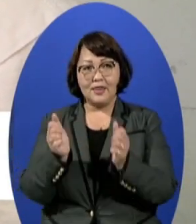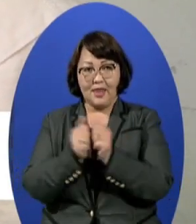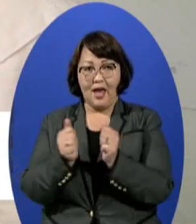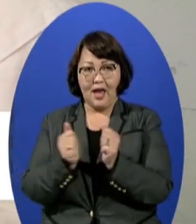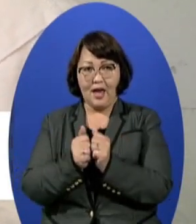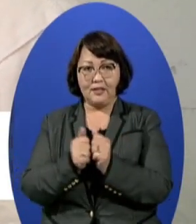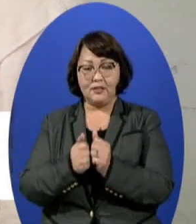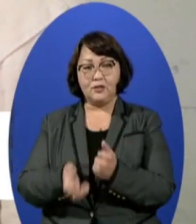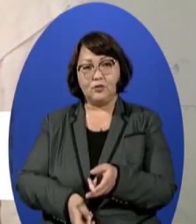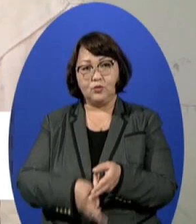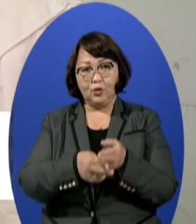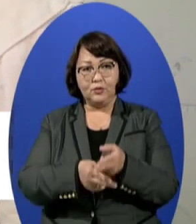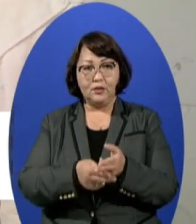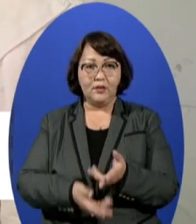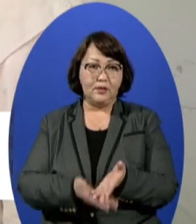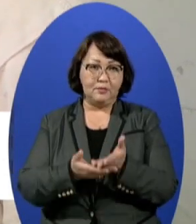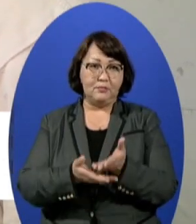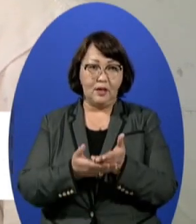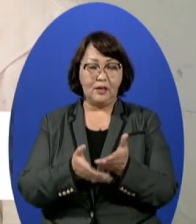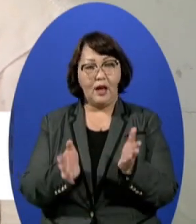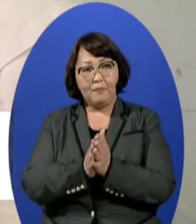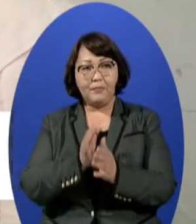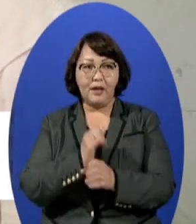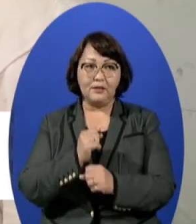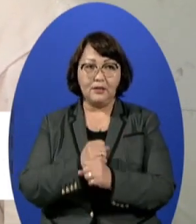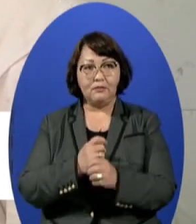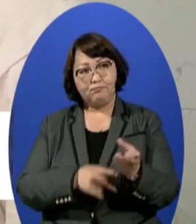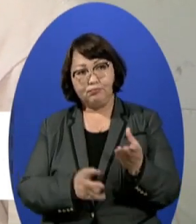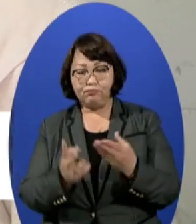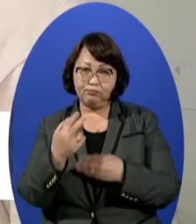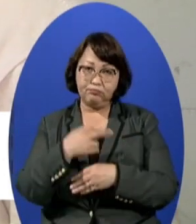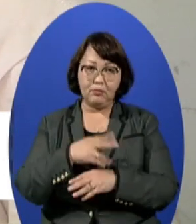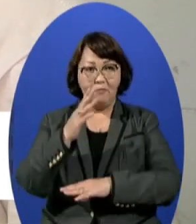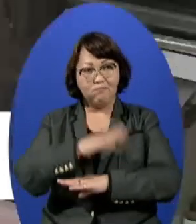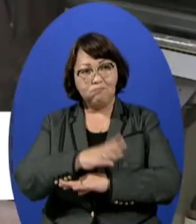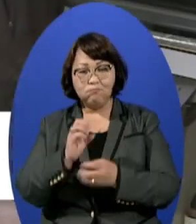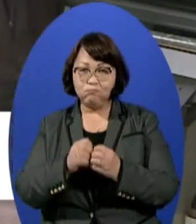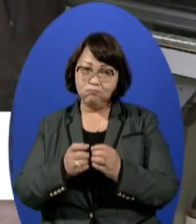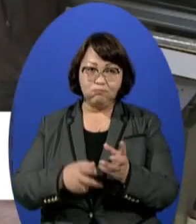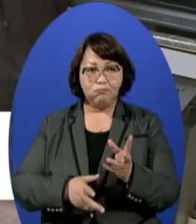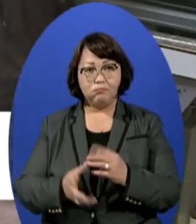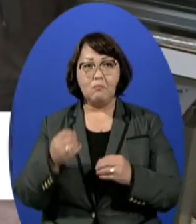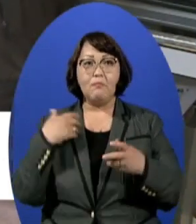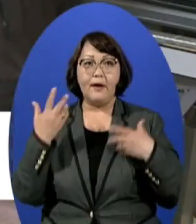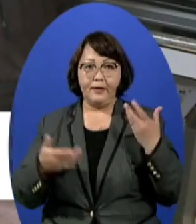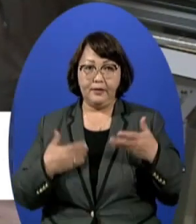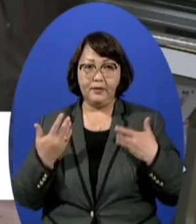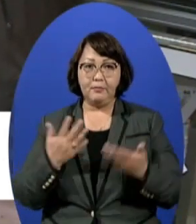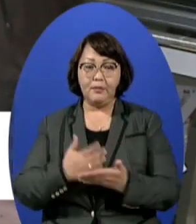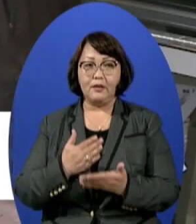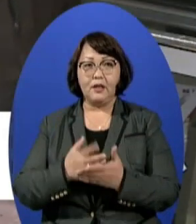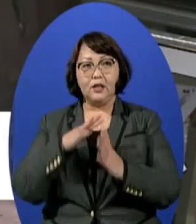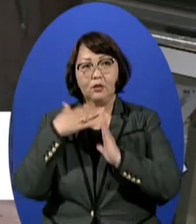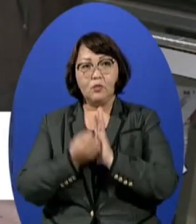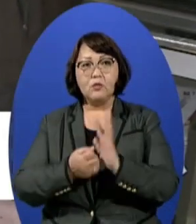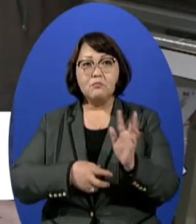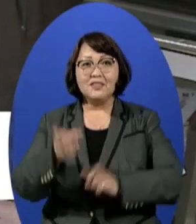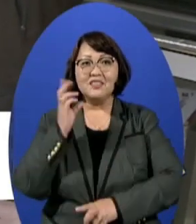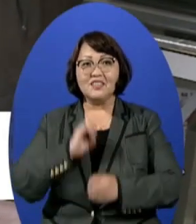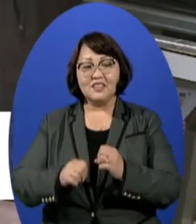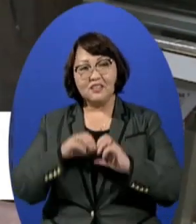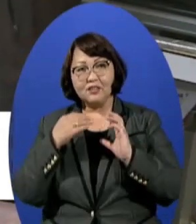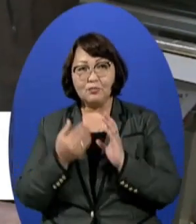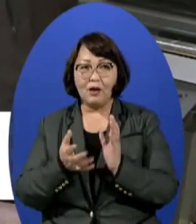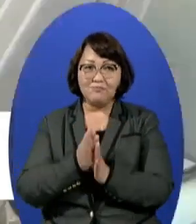бас ингээд туслалаад ингээд хамт ажиллаж байгаадаа бас их баяртай байгаа. Гэр бүлийн бизнес хүчин зүтгэх нь